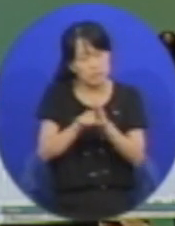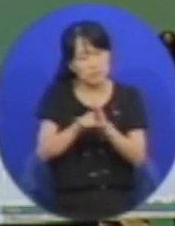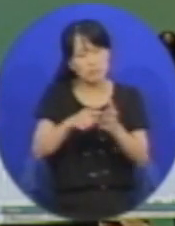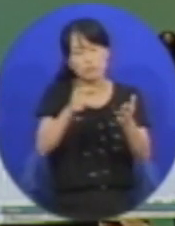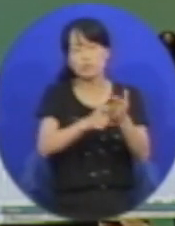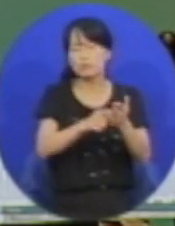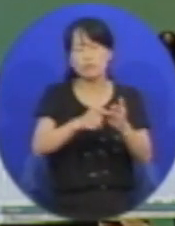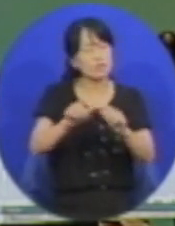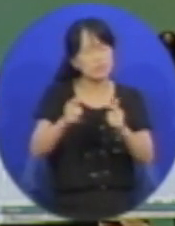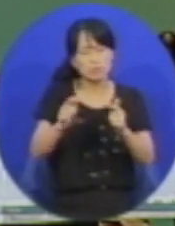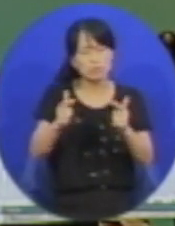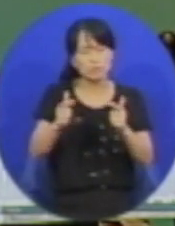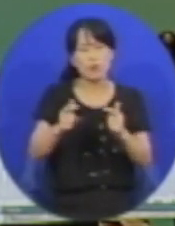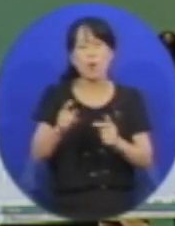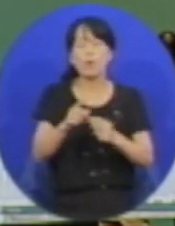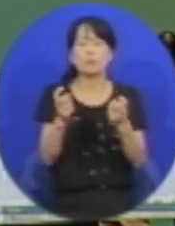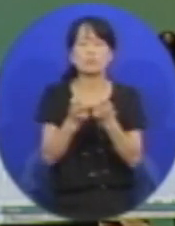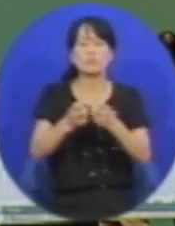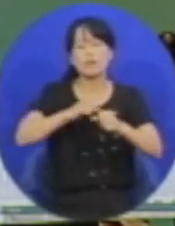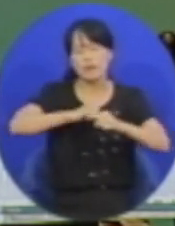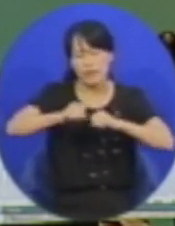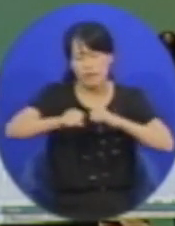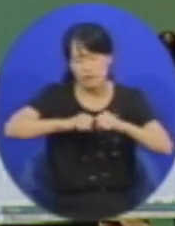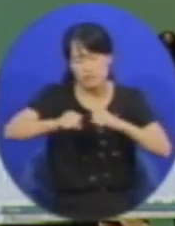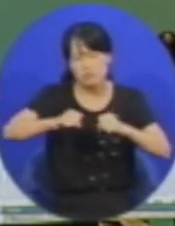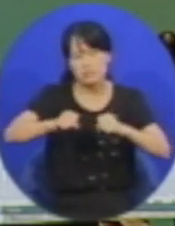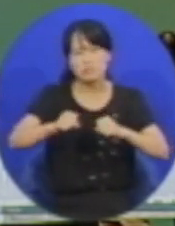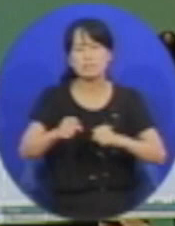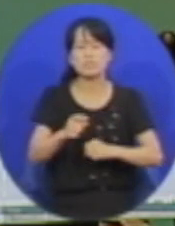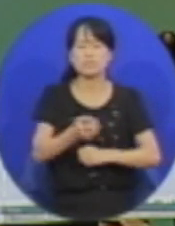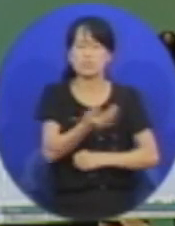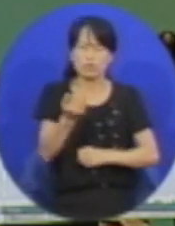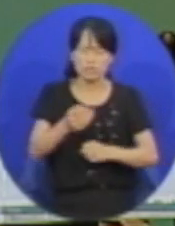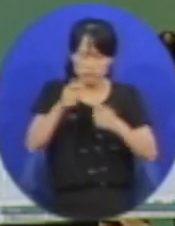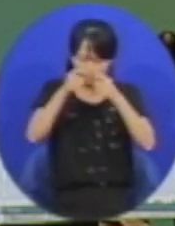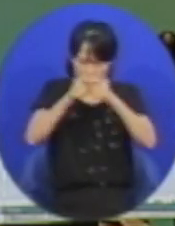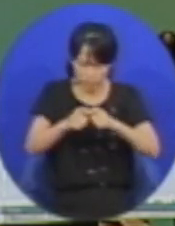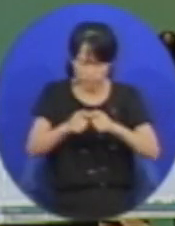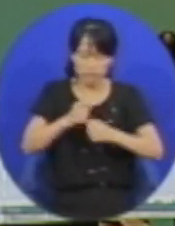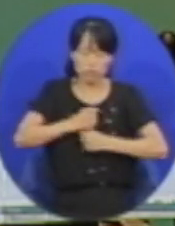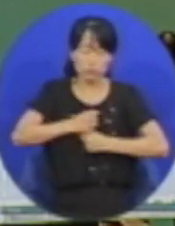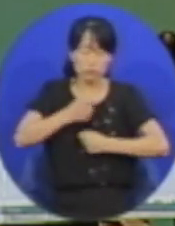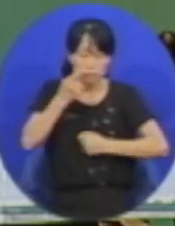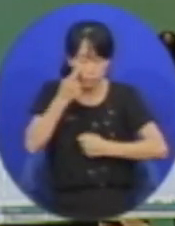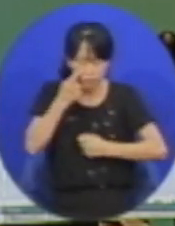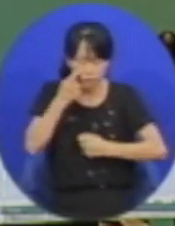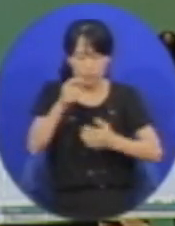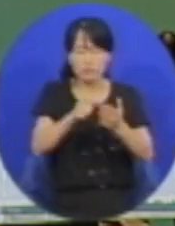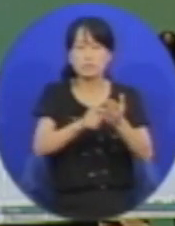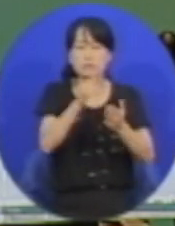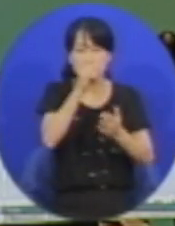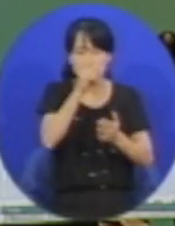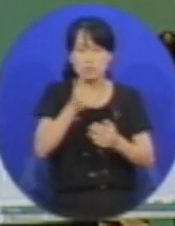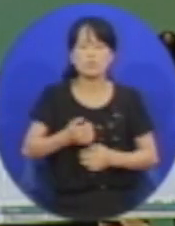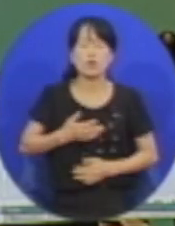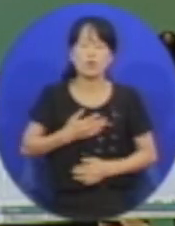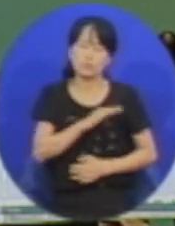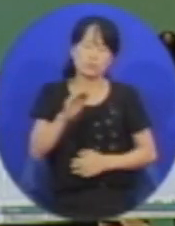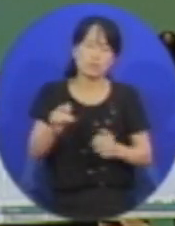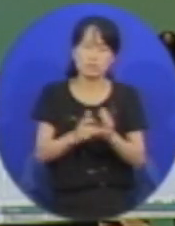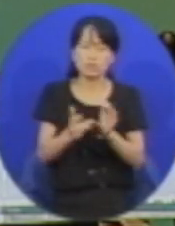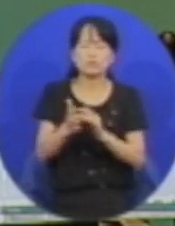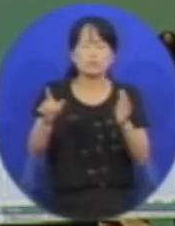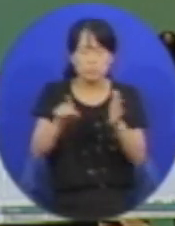믿을지라고 말하지 않고 어떻게 행할지를 너희들이 자세히 주의해보라고 말씀했습니다. 우리가 예수를